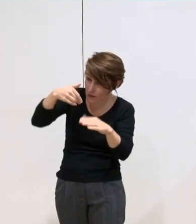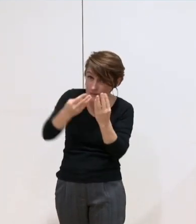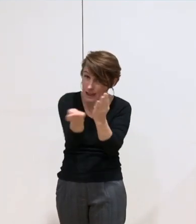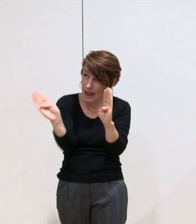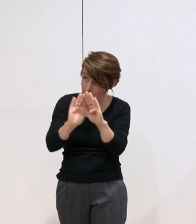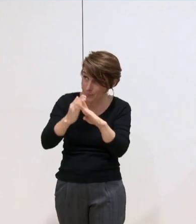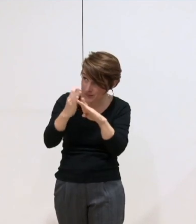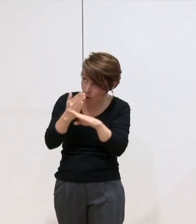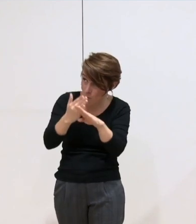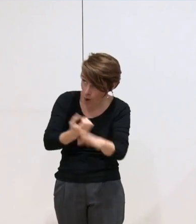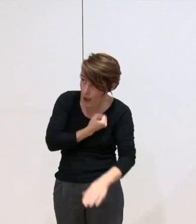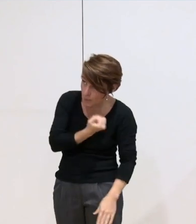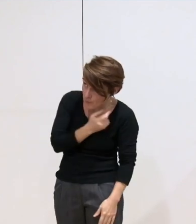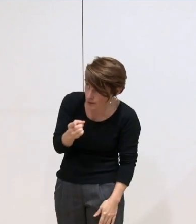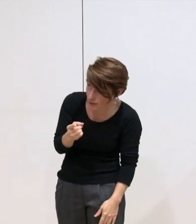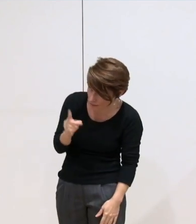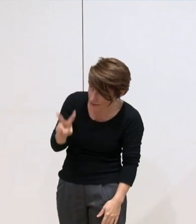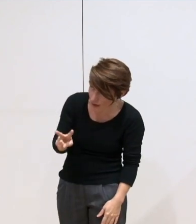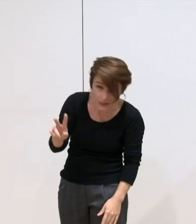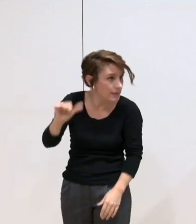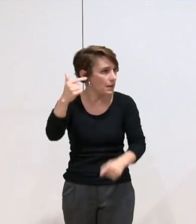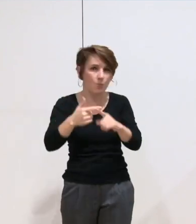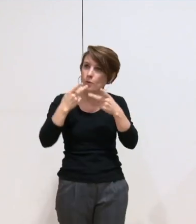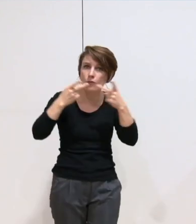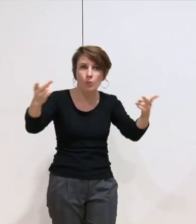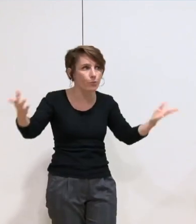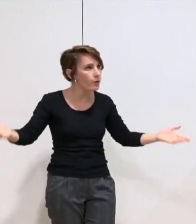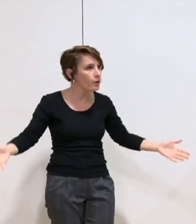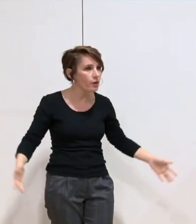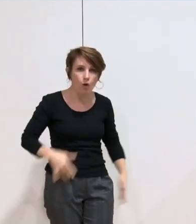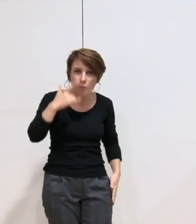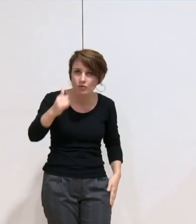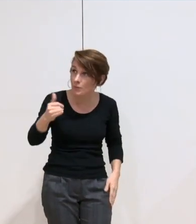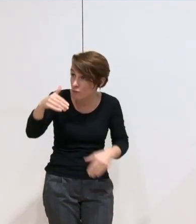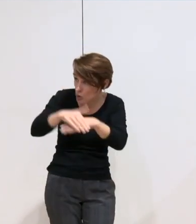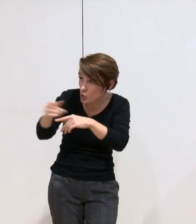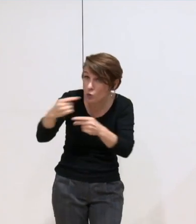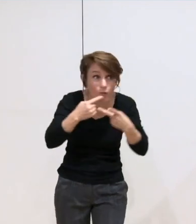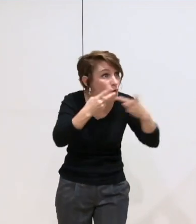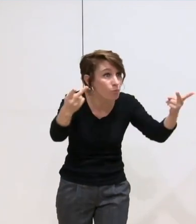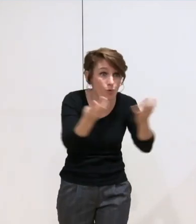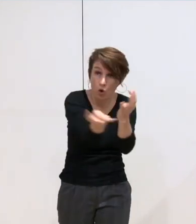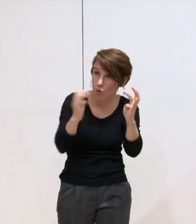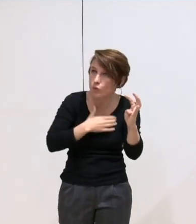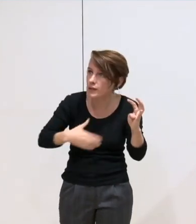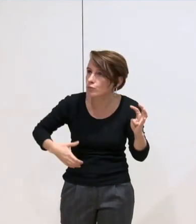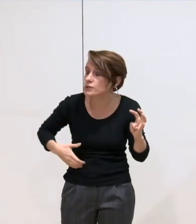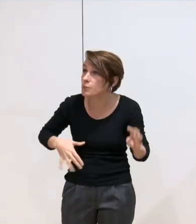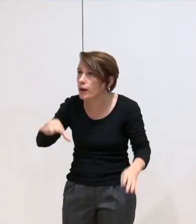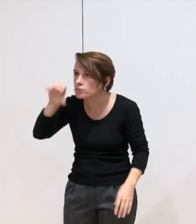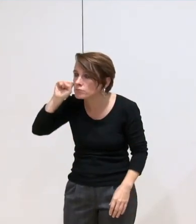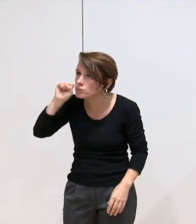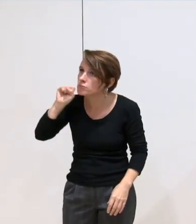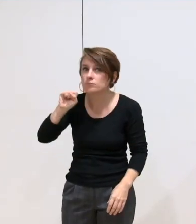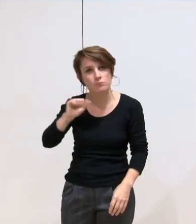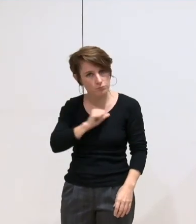Est-ce que c'est ça? Donc si c'est ça, c'est la première fois qu'on nous le dit aussi clairement. C'est dit ce soir en conseil municipal, nous l'entendons, mais ce n'est pas anodin comme